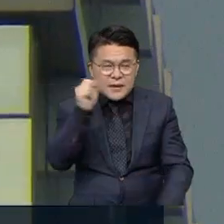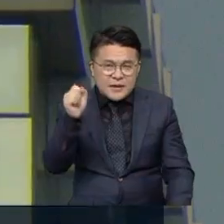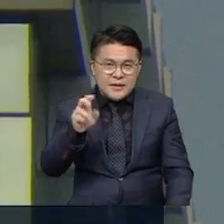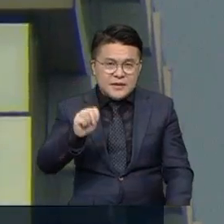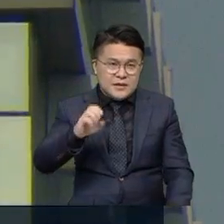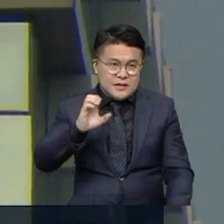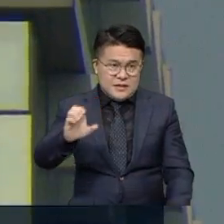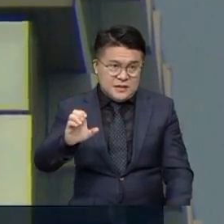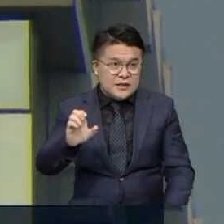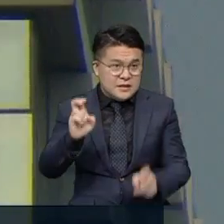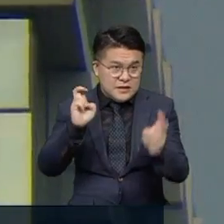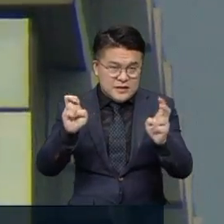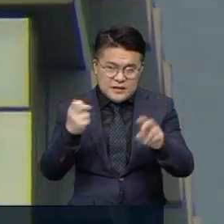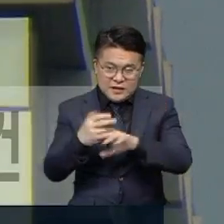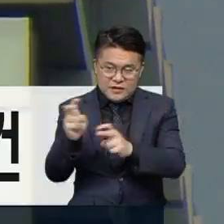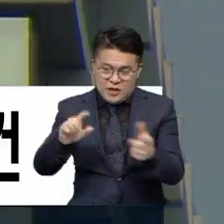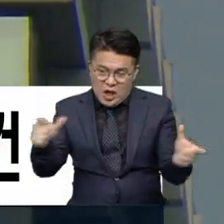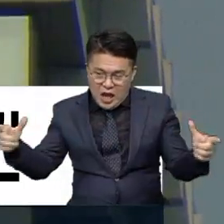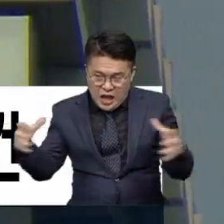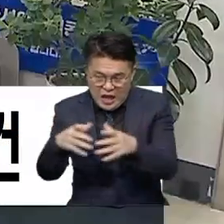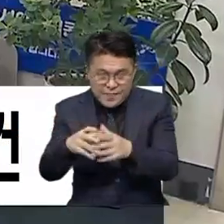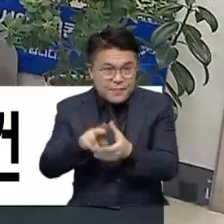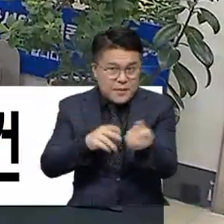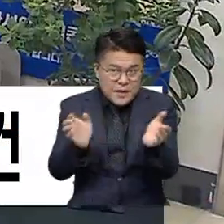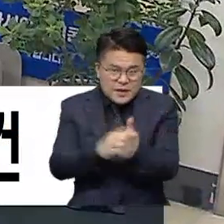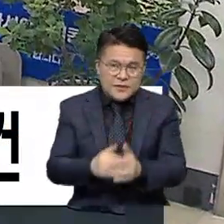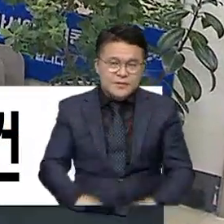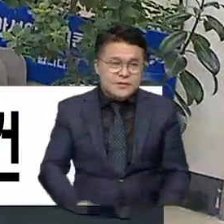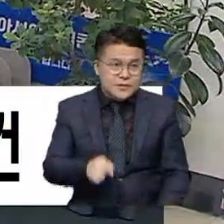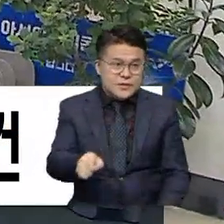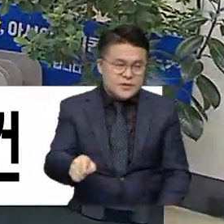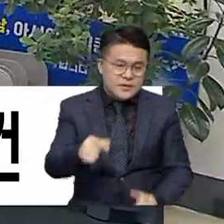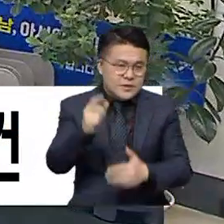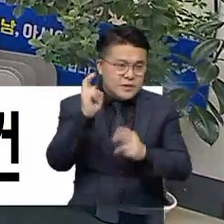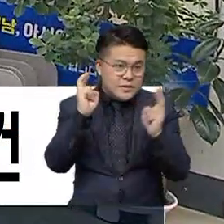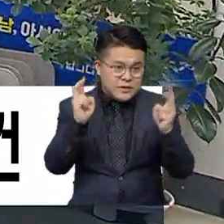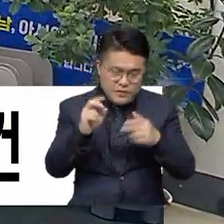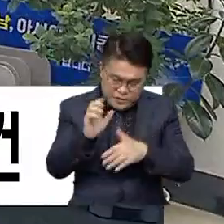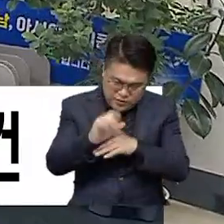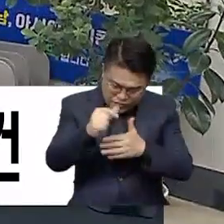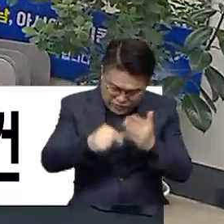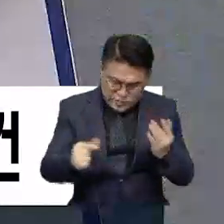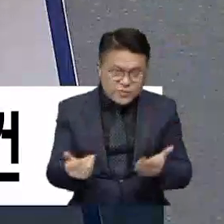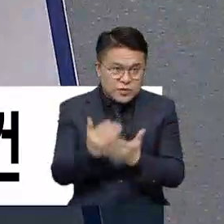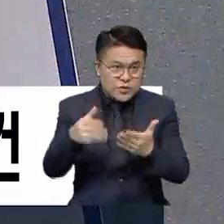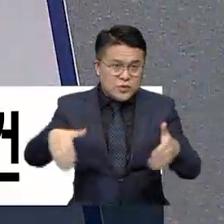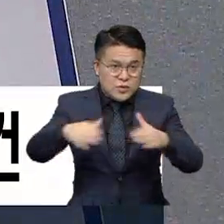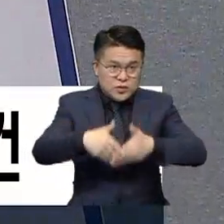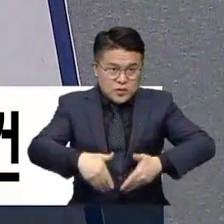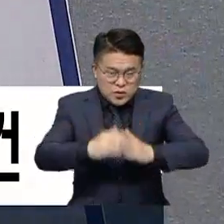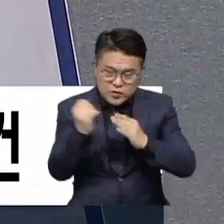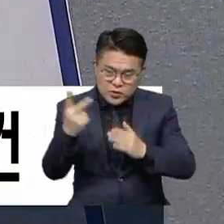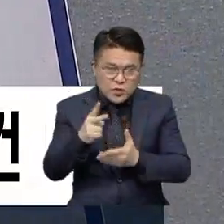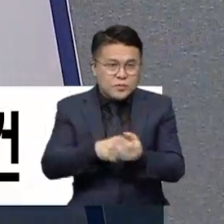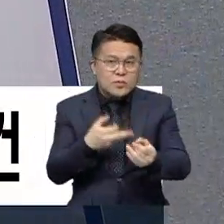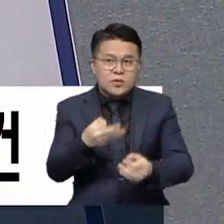컨소시엄에 매각됐습니다. 해당 부지 내에 소프트웨어 지능시설을 건립하는 조건이며 매각